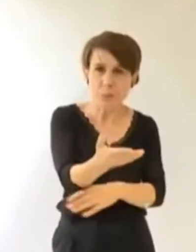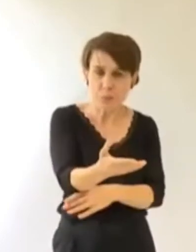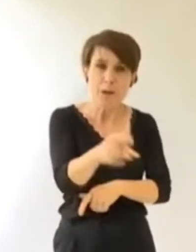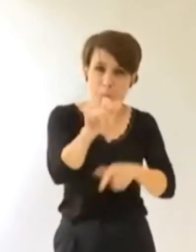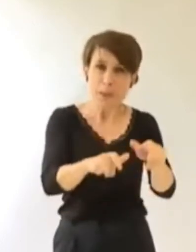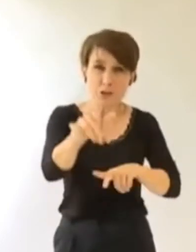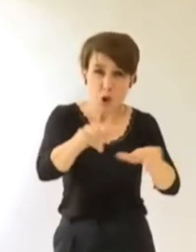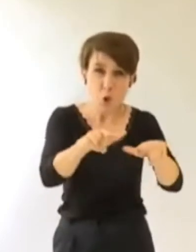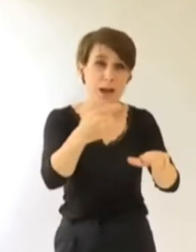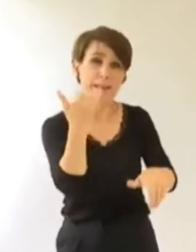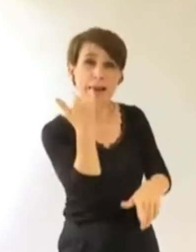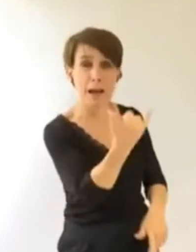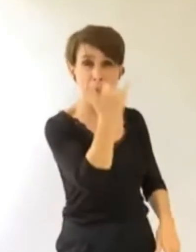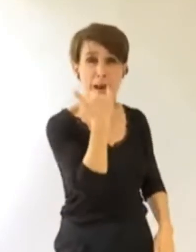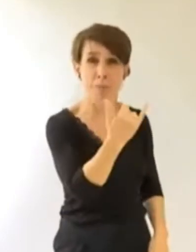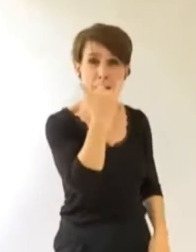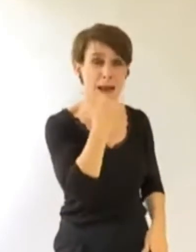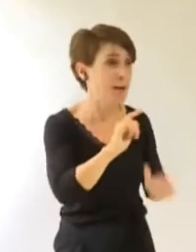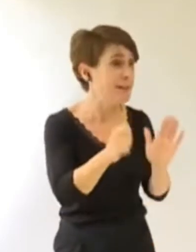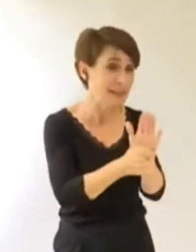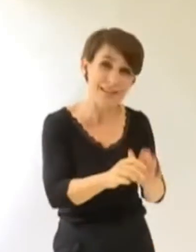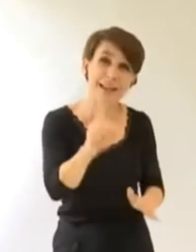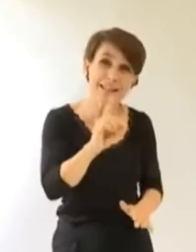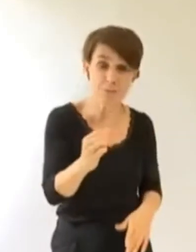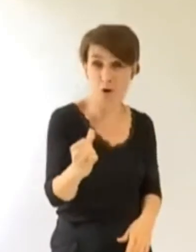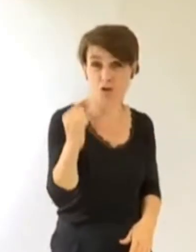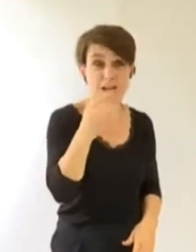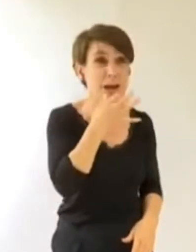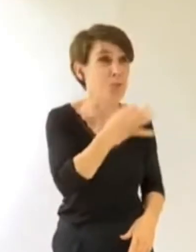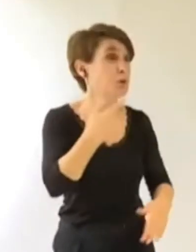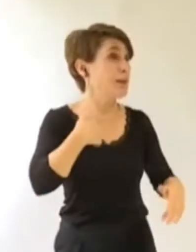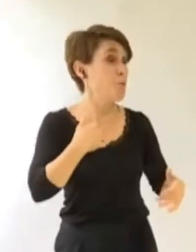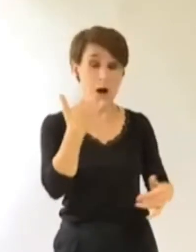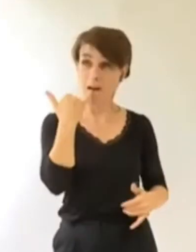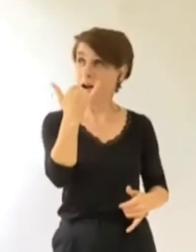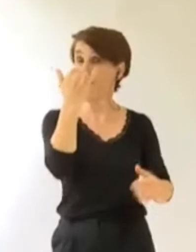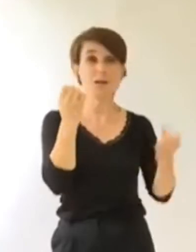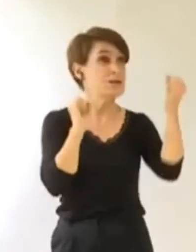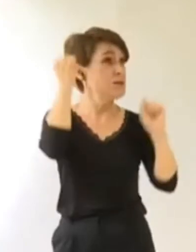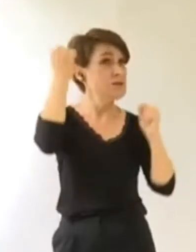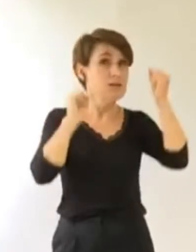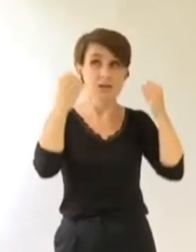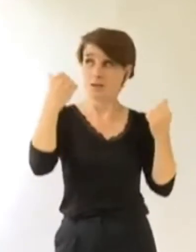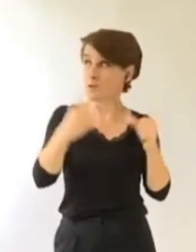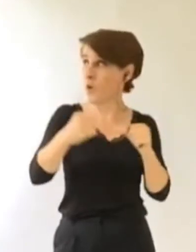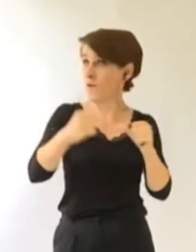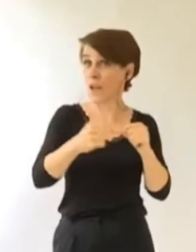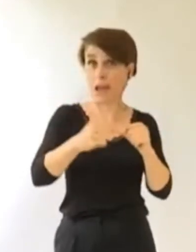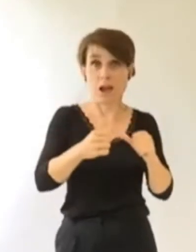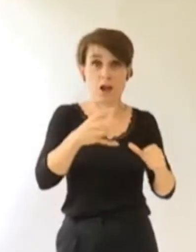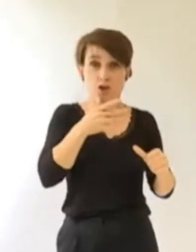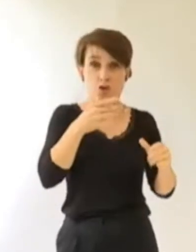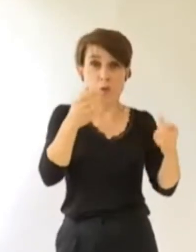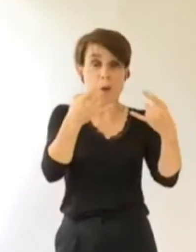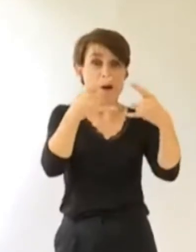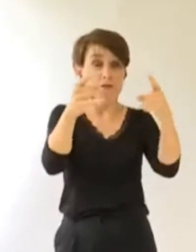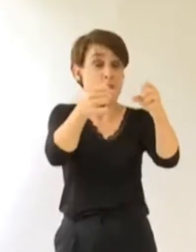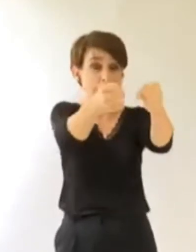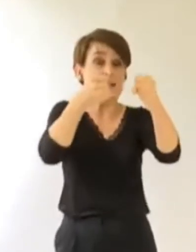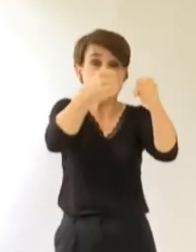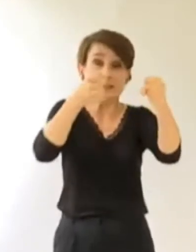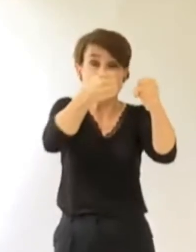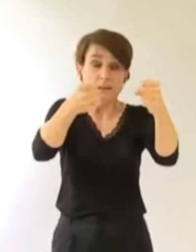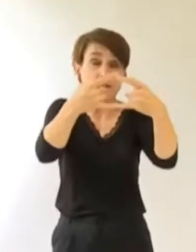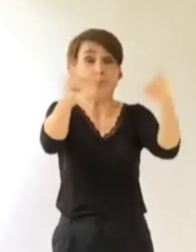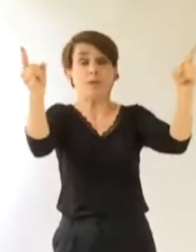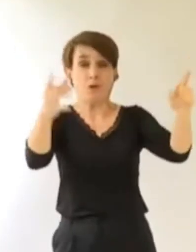qui appellent, y compris le dimanche hier, pour dire « qu'est-ce que je fais ? Je m'énerve derrière mes volets, je ne peux pas ouvrir mes fenêtres,